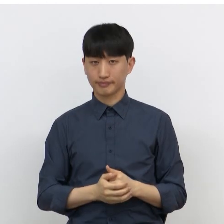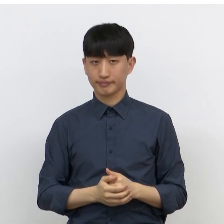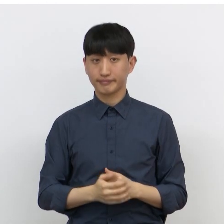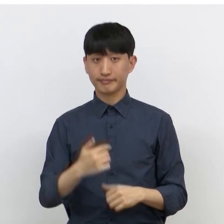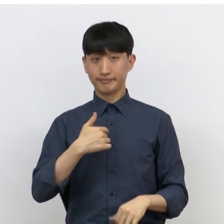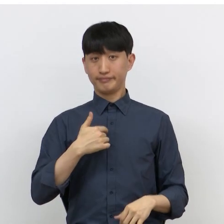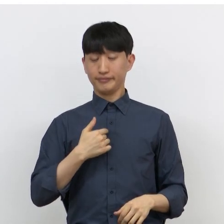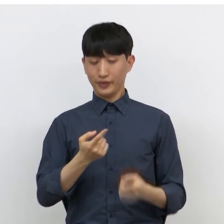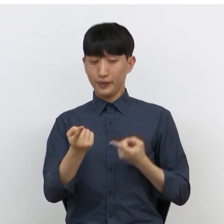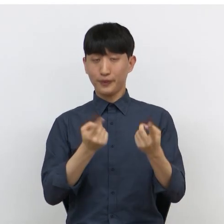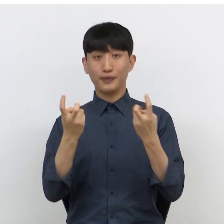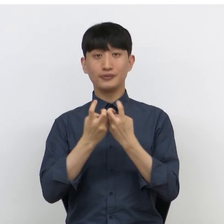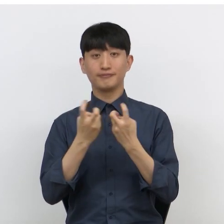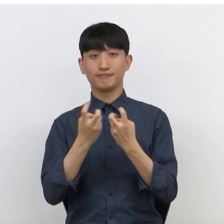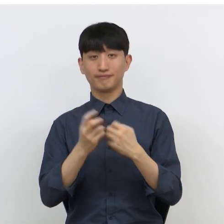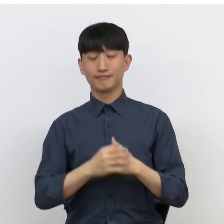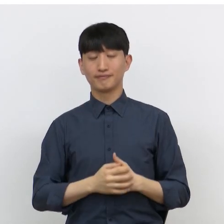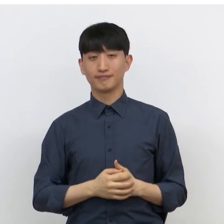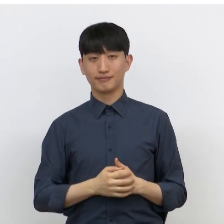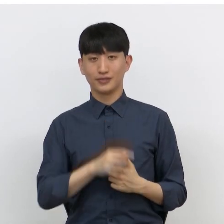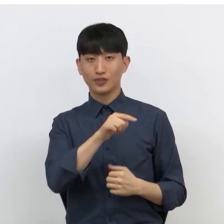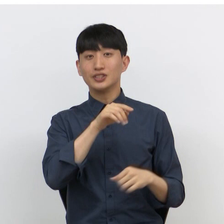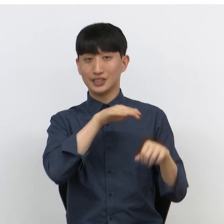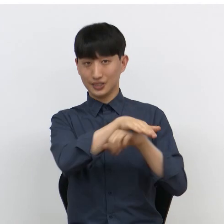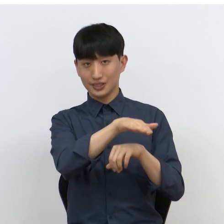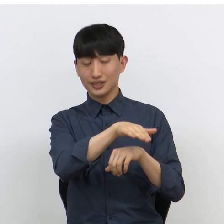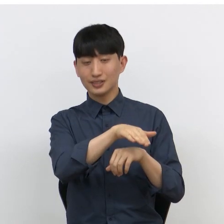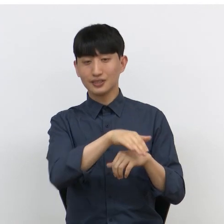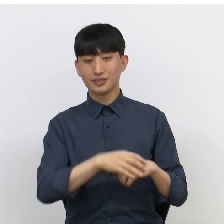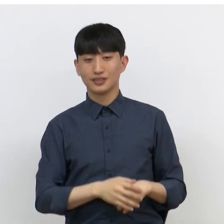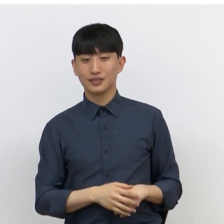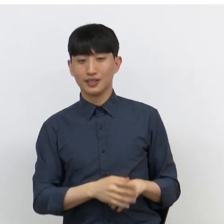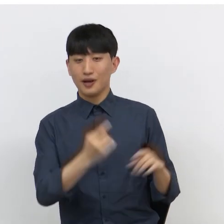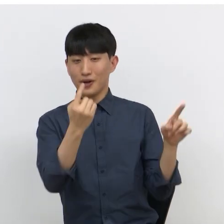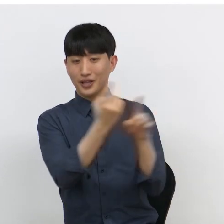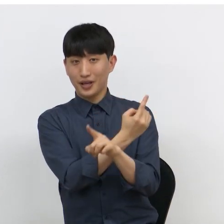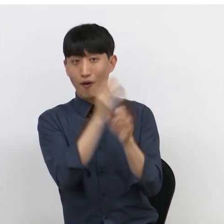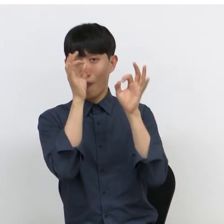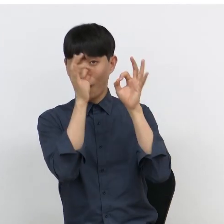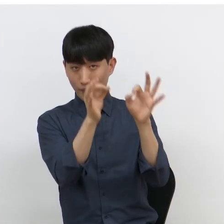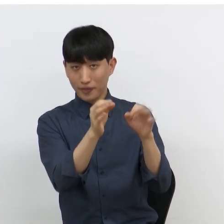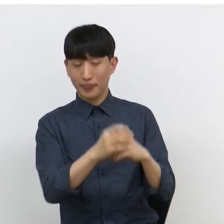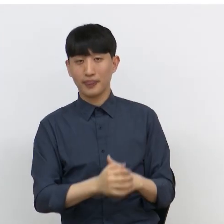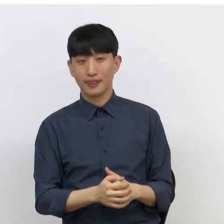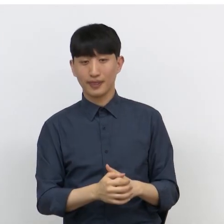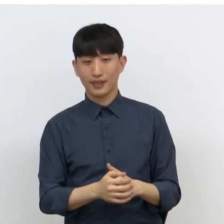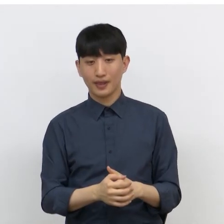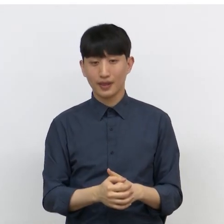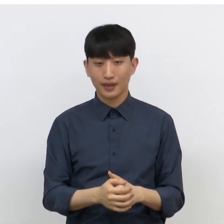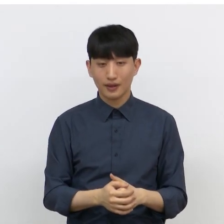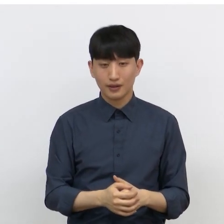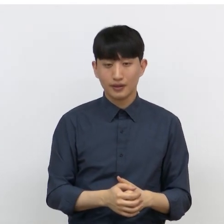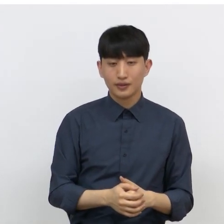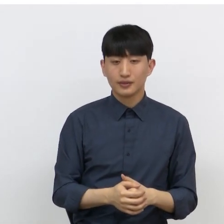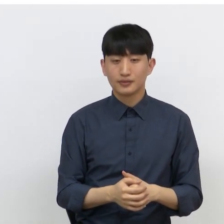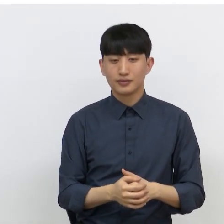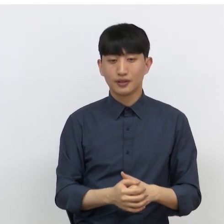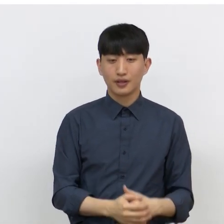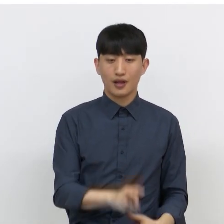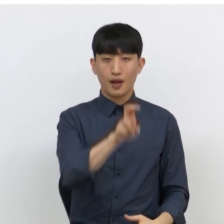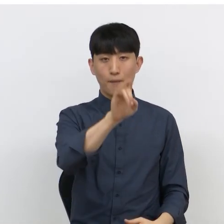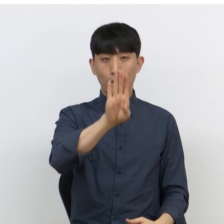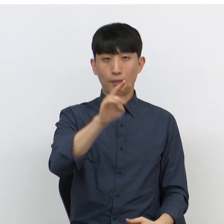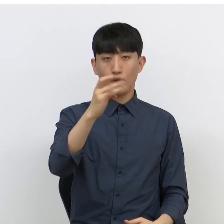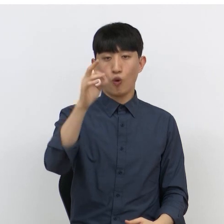식으로 조절을 했고요. 이때 이제 변경된 것들 보시게 되면 맵노라는 것을 제가